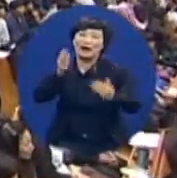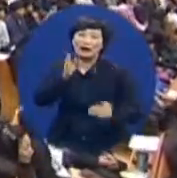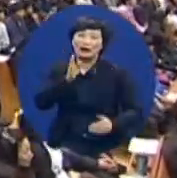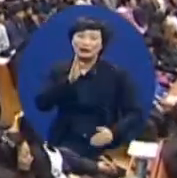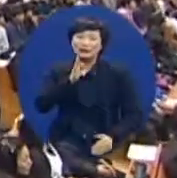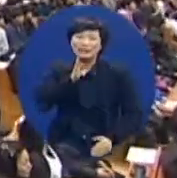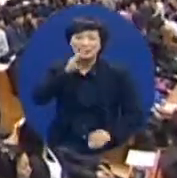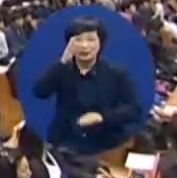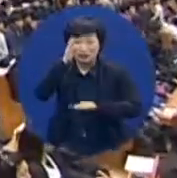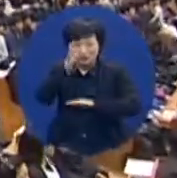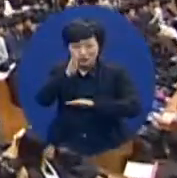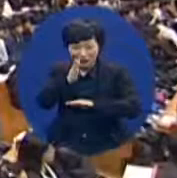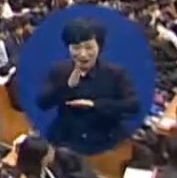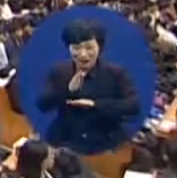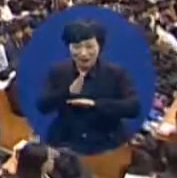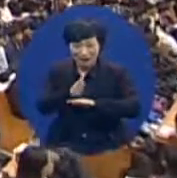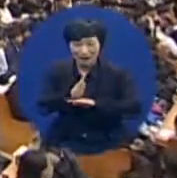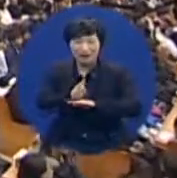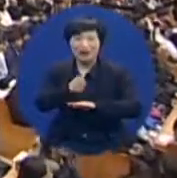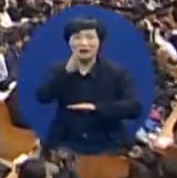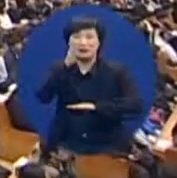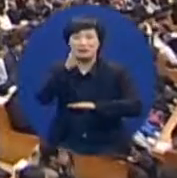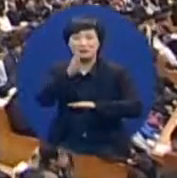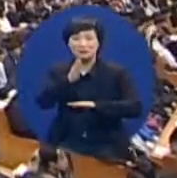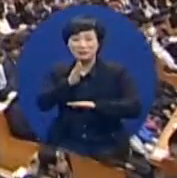감사합니다 진정